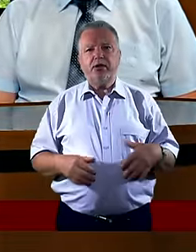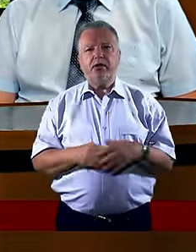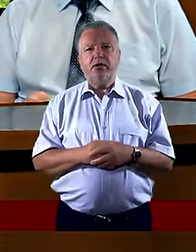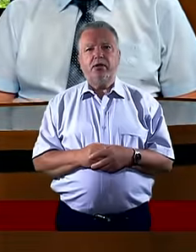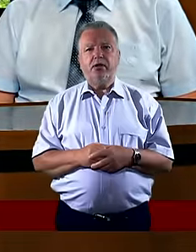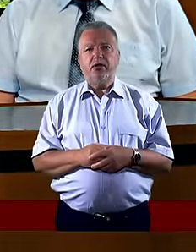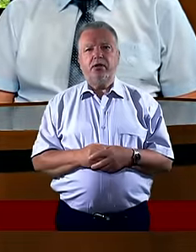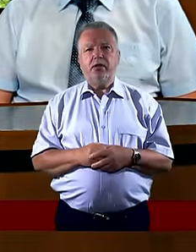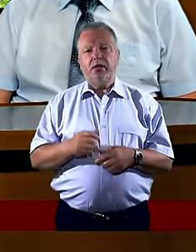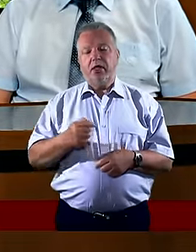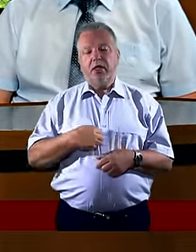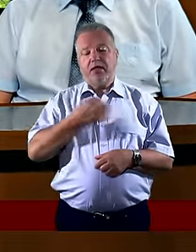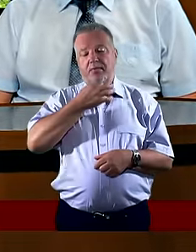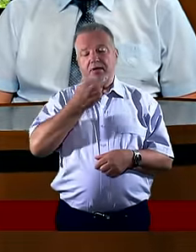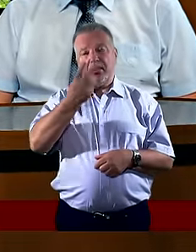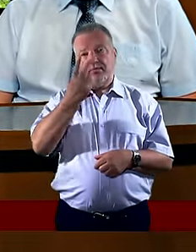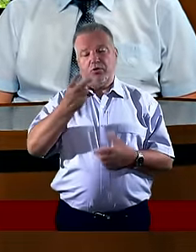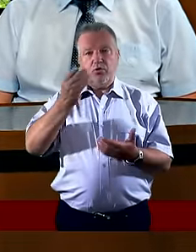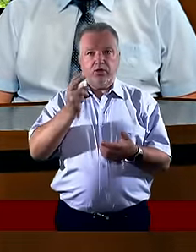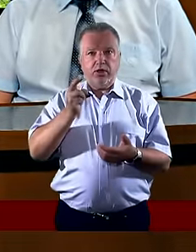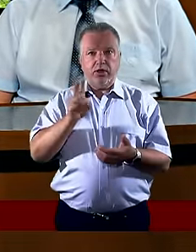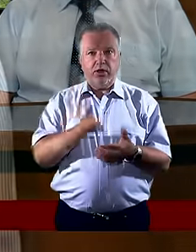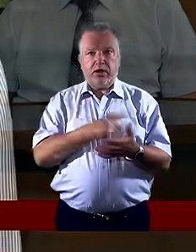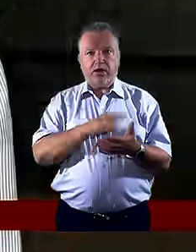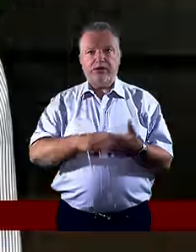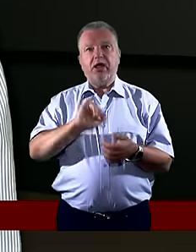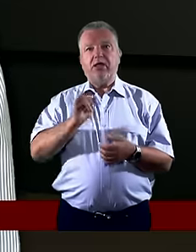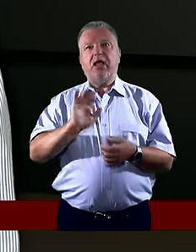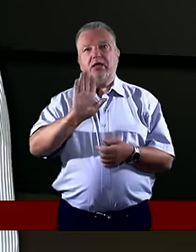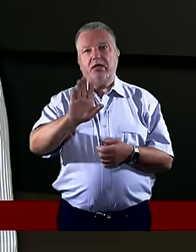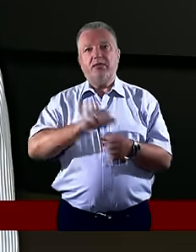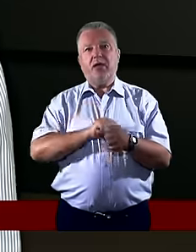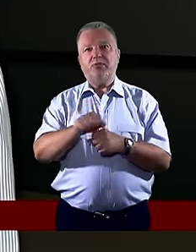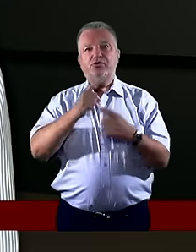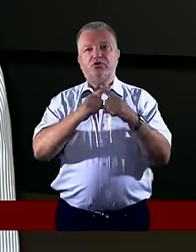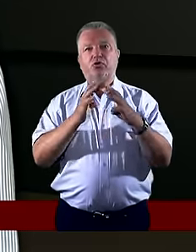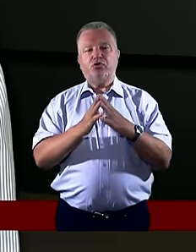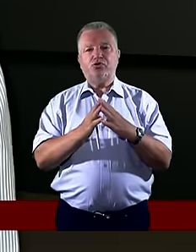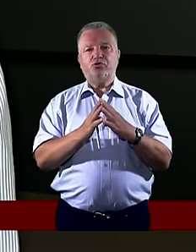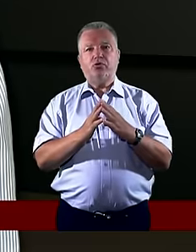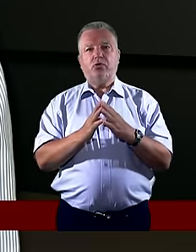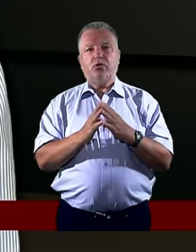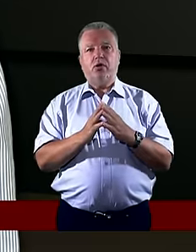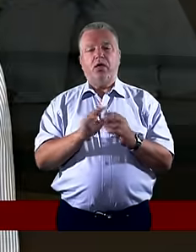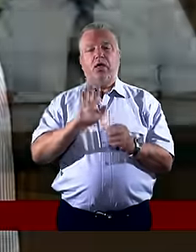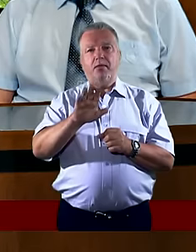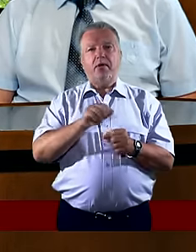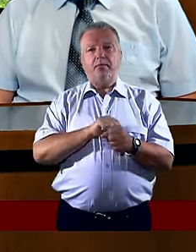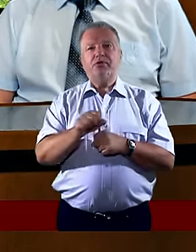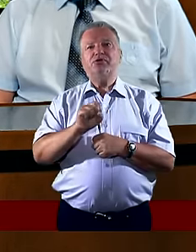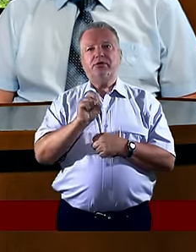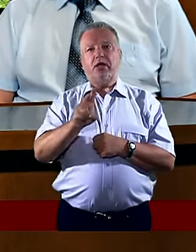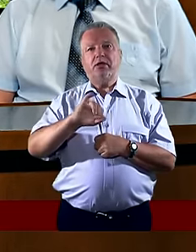w tym wszystkim, co się wokół nas dzieje. Więc ja zadaję po raz kolejny to samo pytanie. Jaki ma być Kościół? No ma